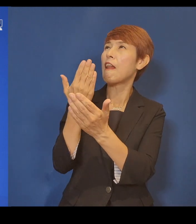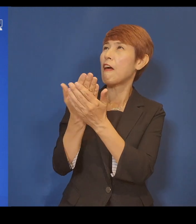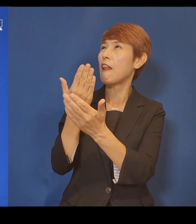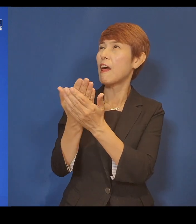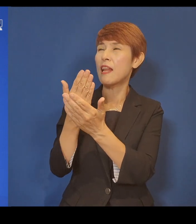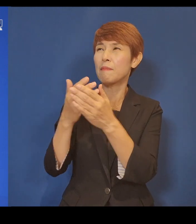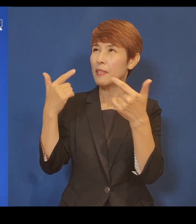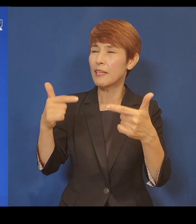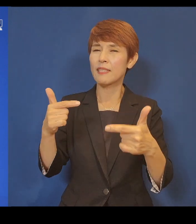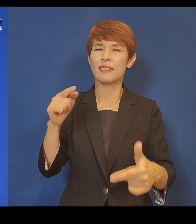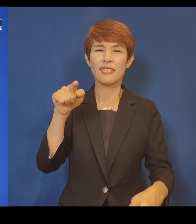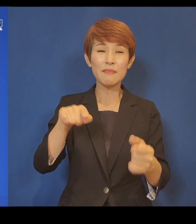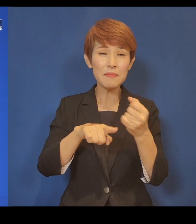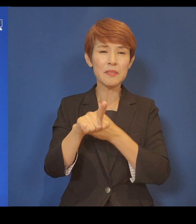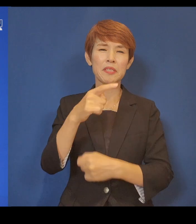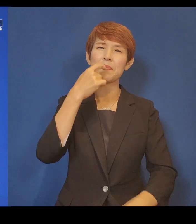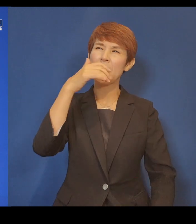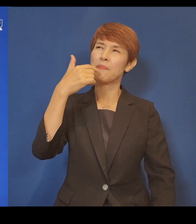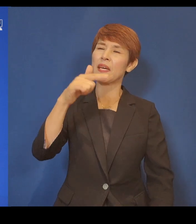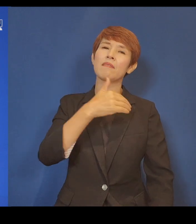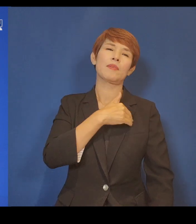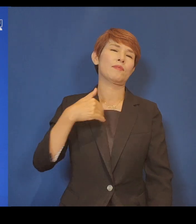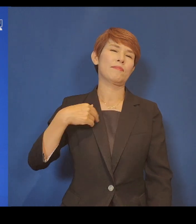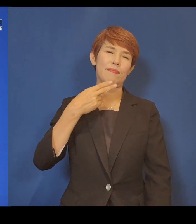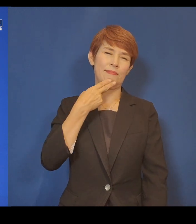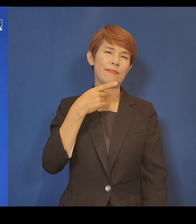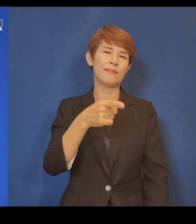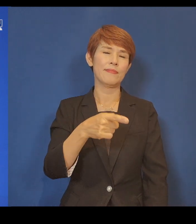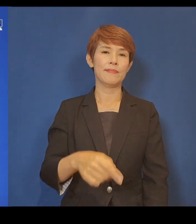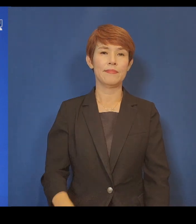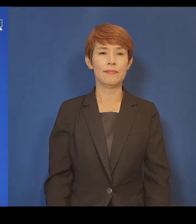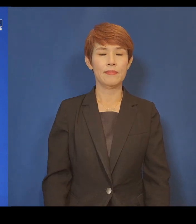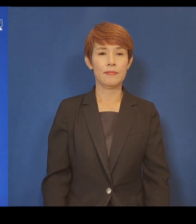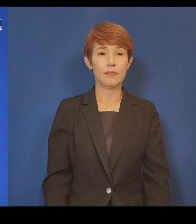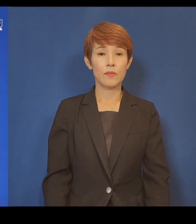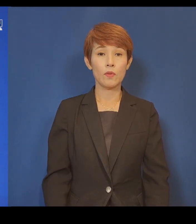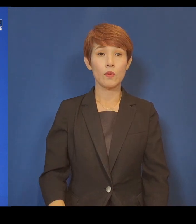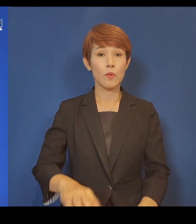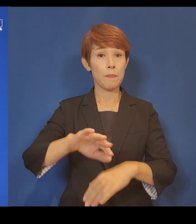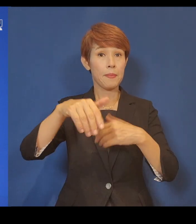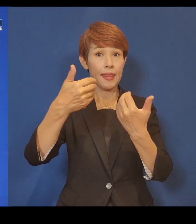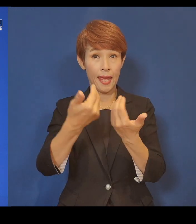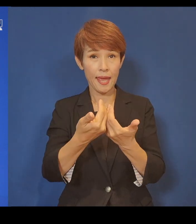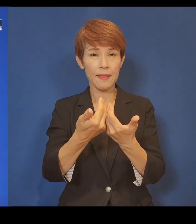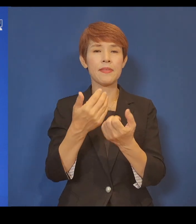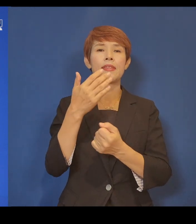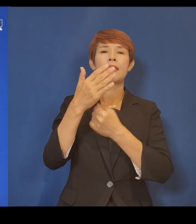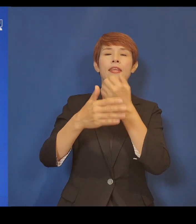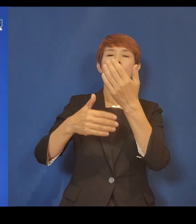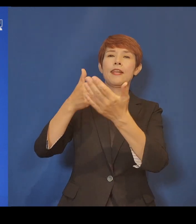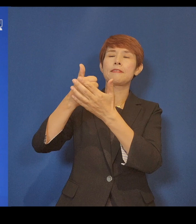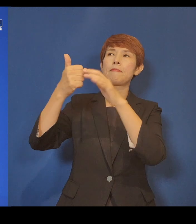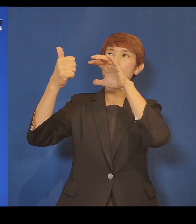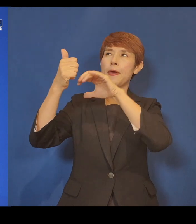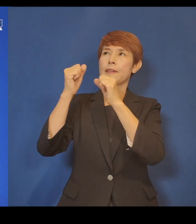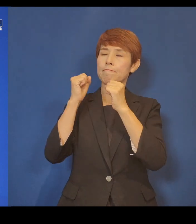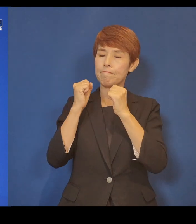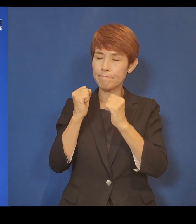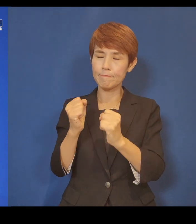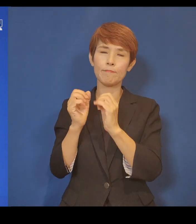인생이 망합니다. 그러나 정반대로 하나님 아버지 앞에 서 있는